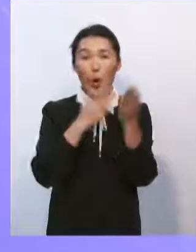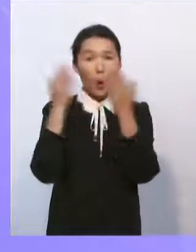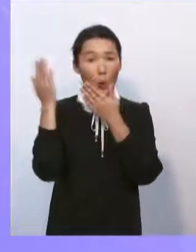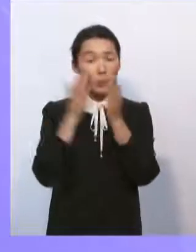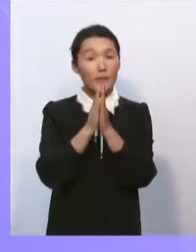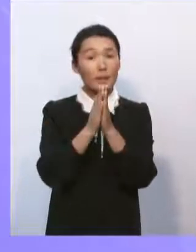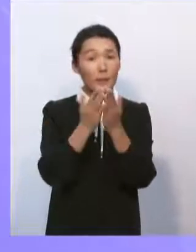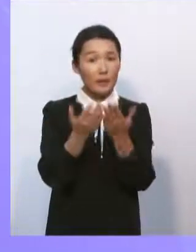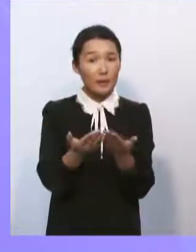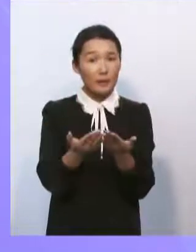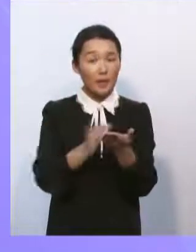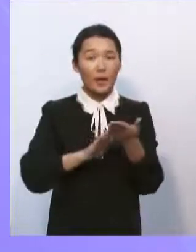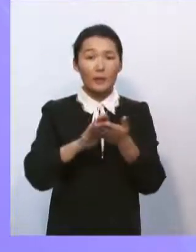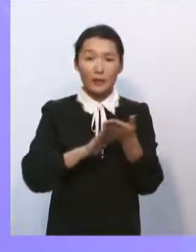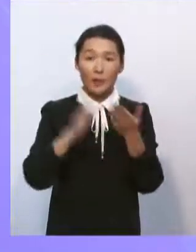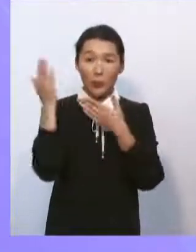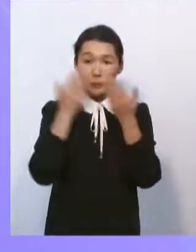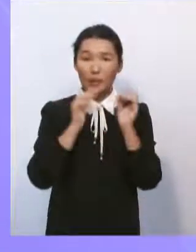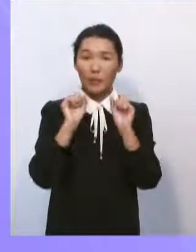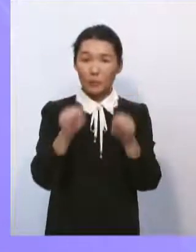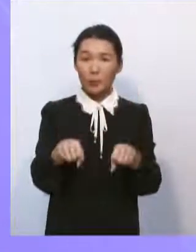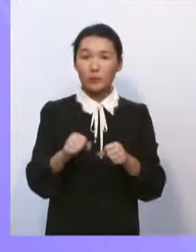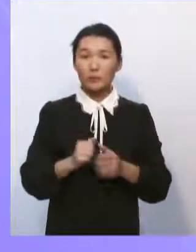да кайталап окусаңар болот.